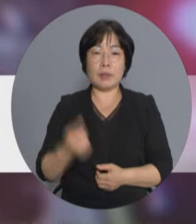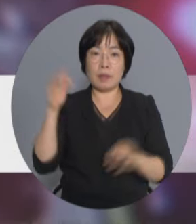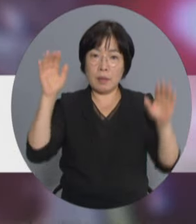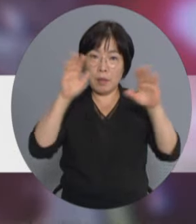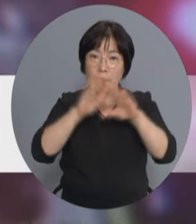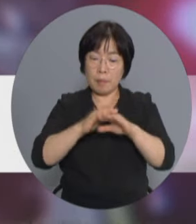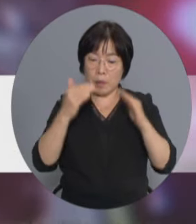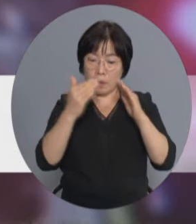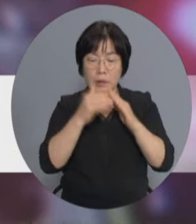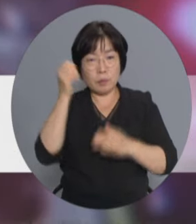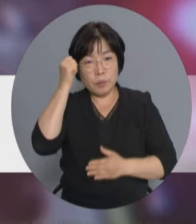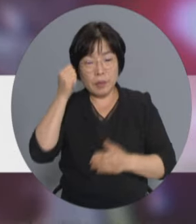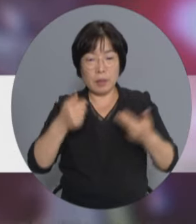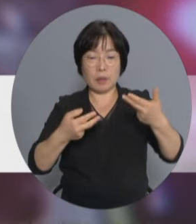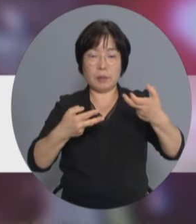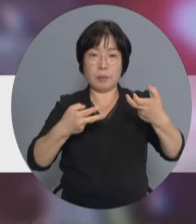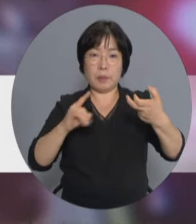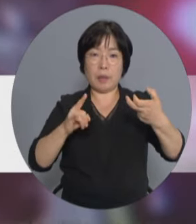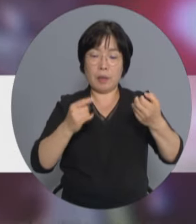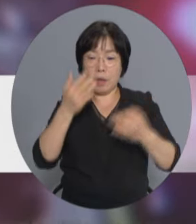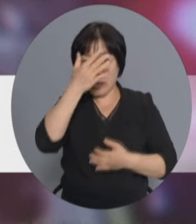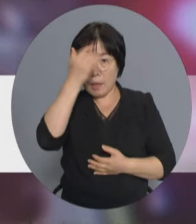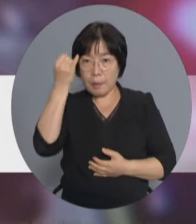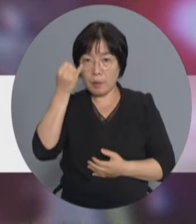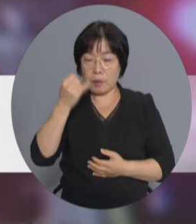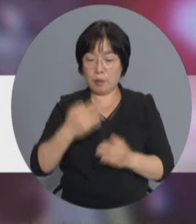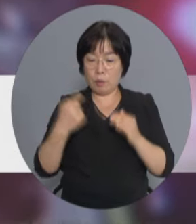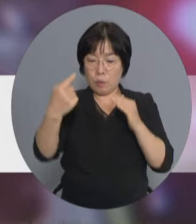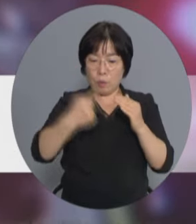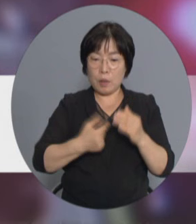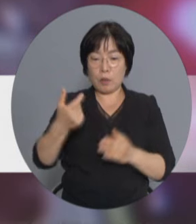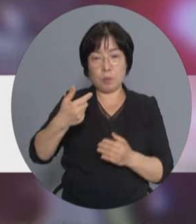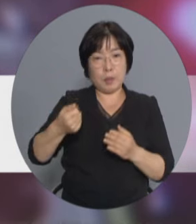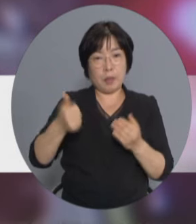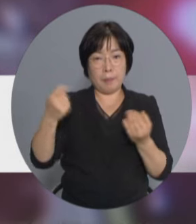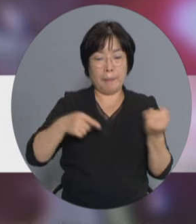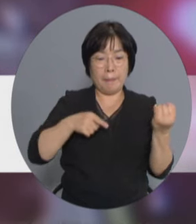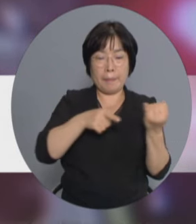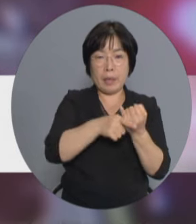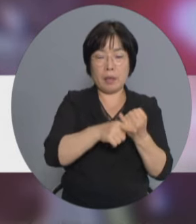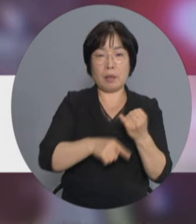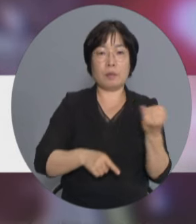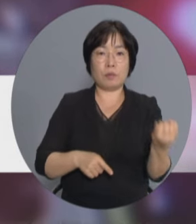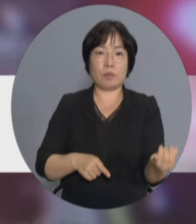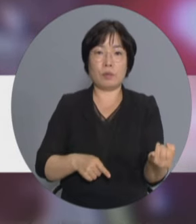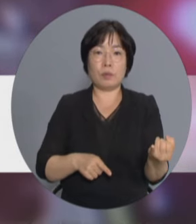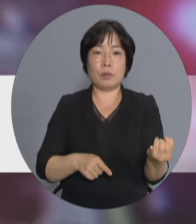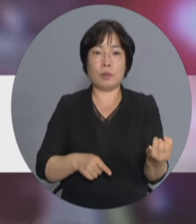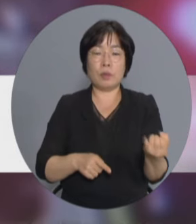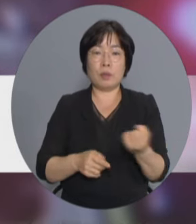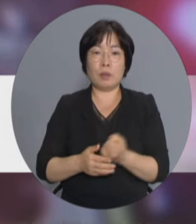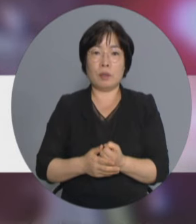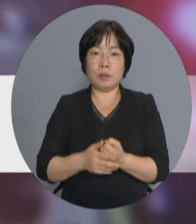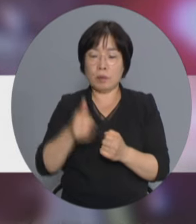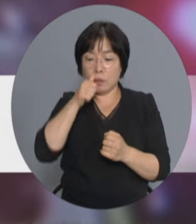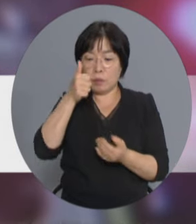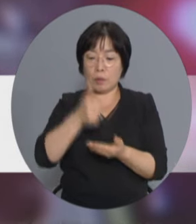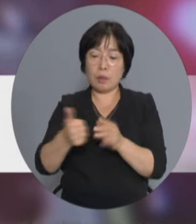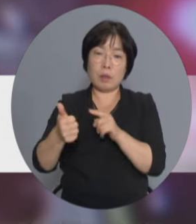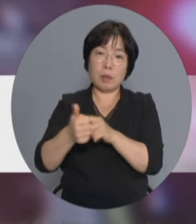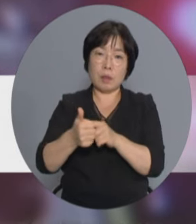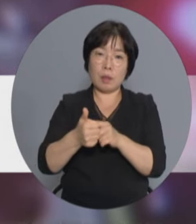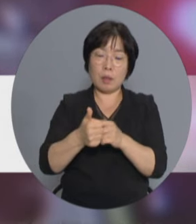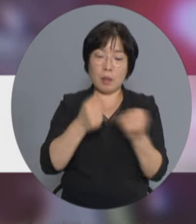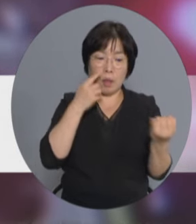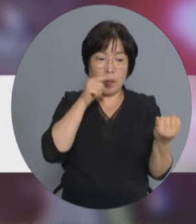어젯밤 집에서 자고 있던 70대 할머니가 집안에 들어온 60대 남자의 흉기에 찔려 숨졌습니다. 범인은 숨진